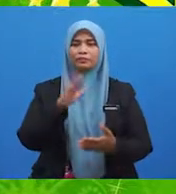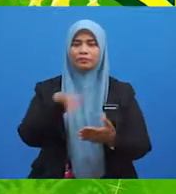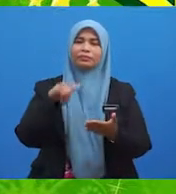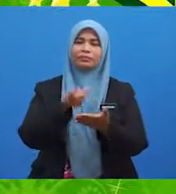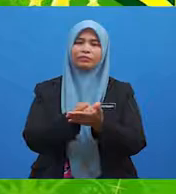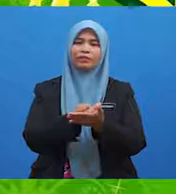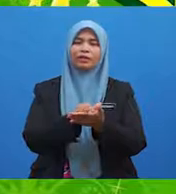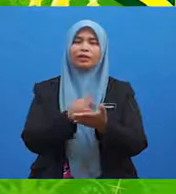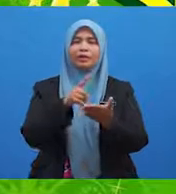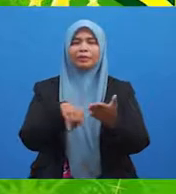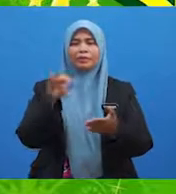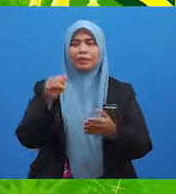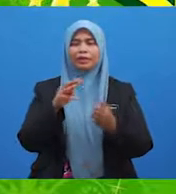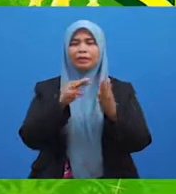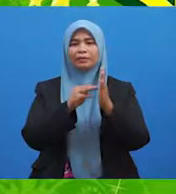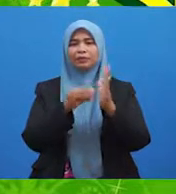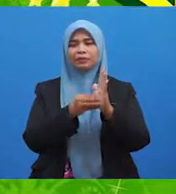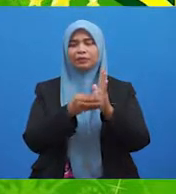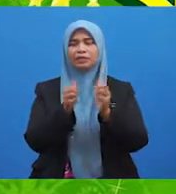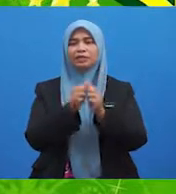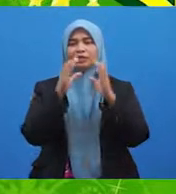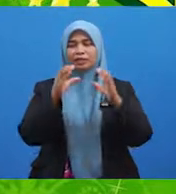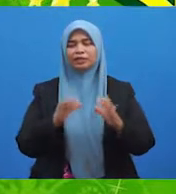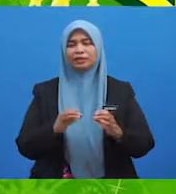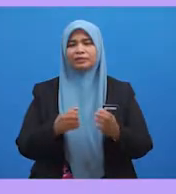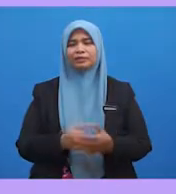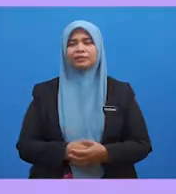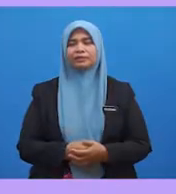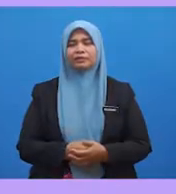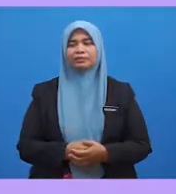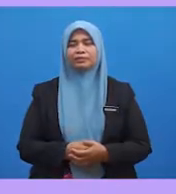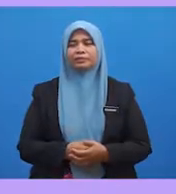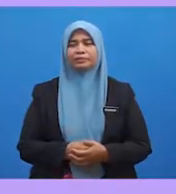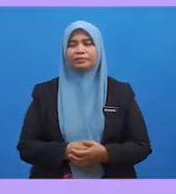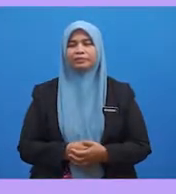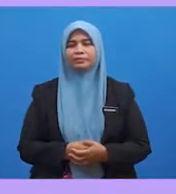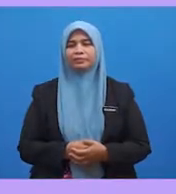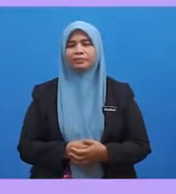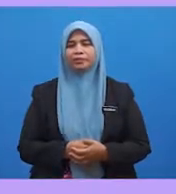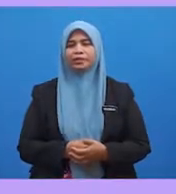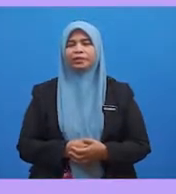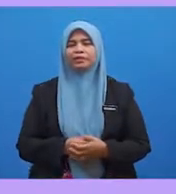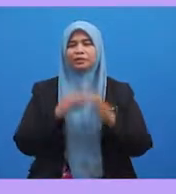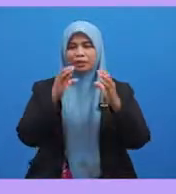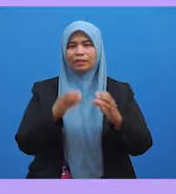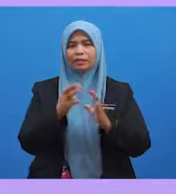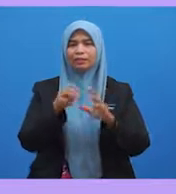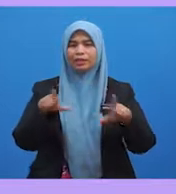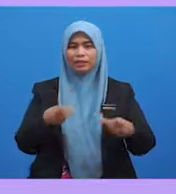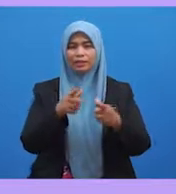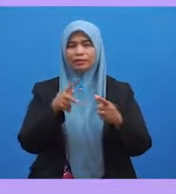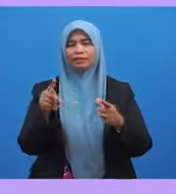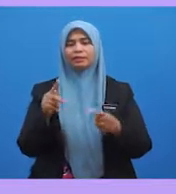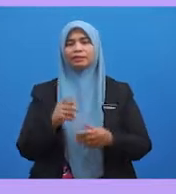itu, apa yang dimaksudkan dengan kaifiat? Kaifiat bermaksud cara